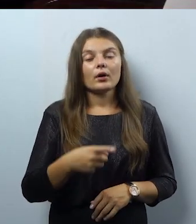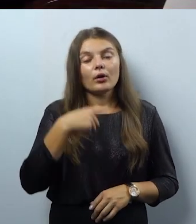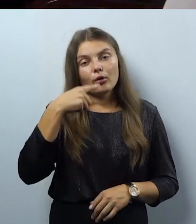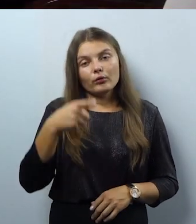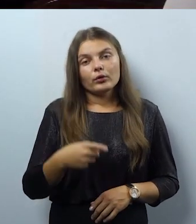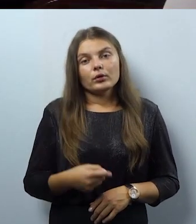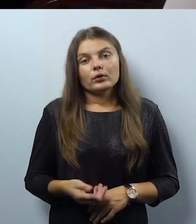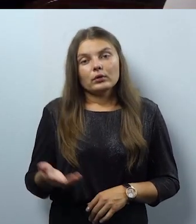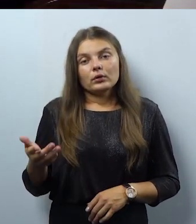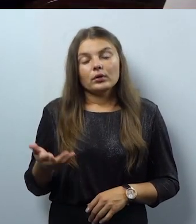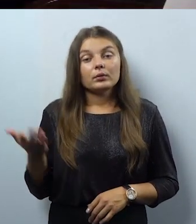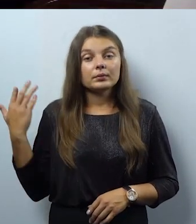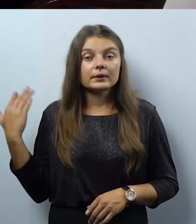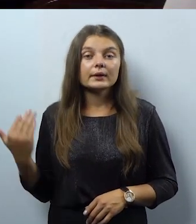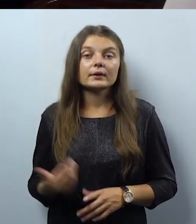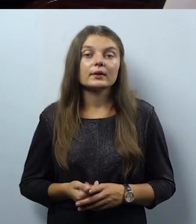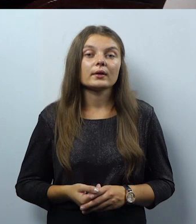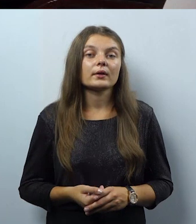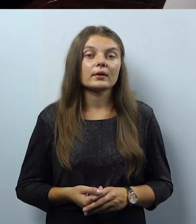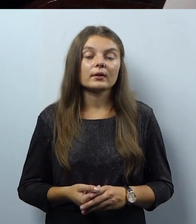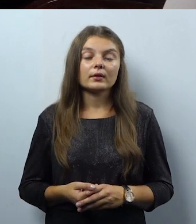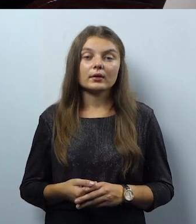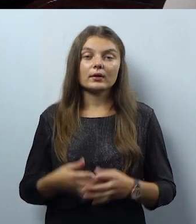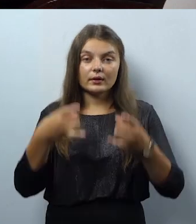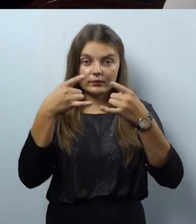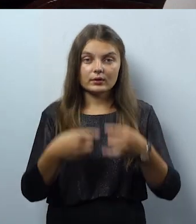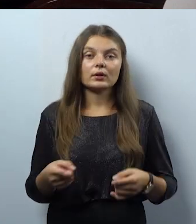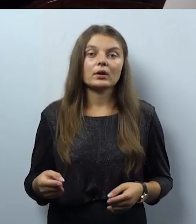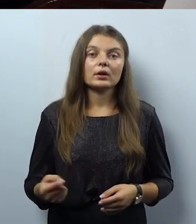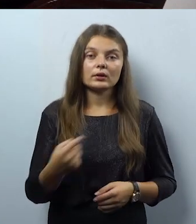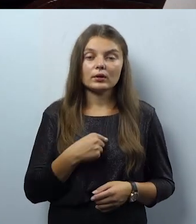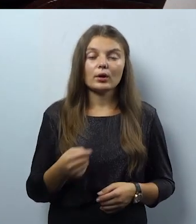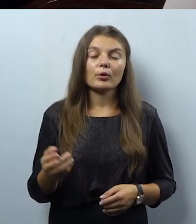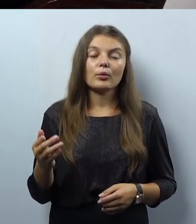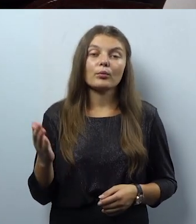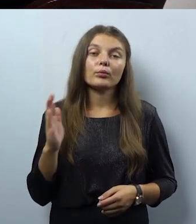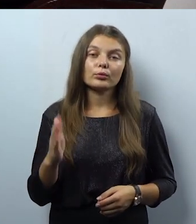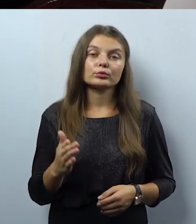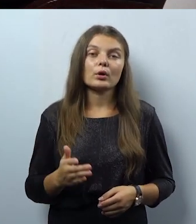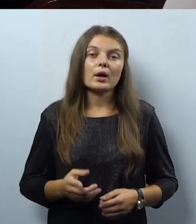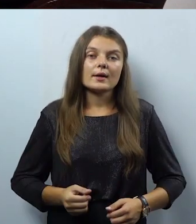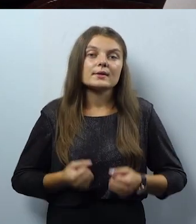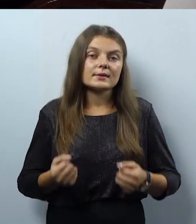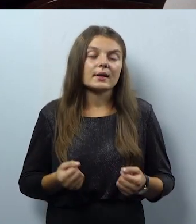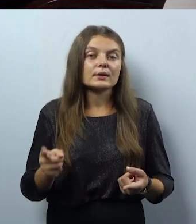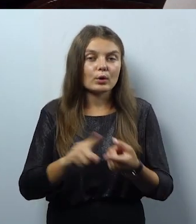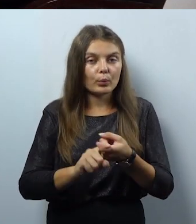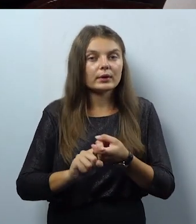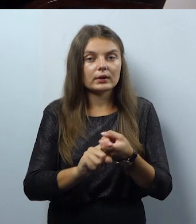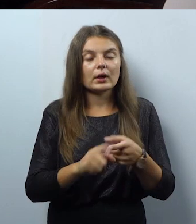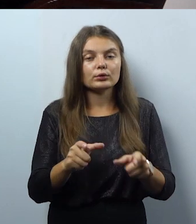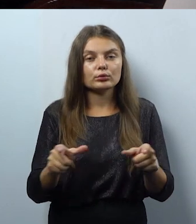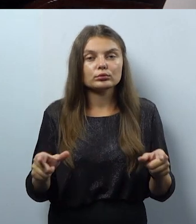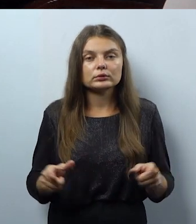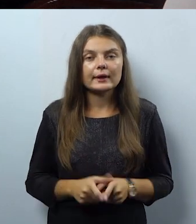попередніх ефірах, ще раз повторюсь, я буду старатися об'єднати еліти. Еліти великого бізнесу,